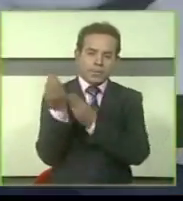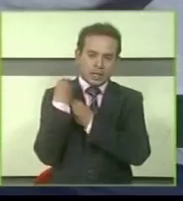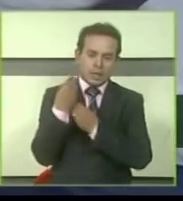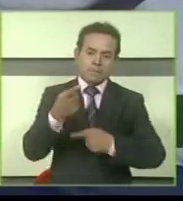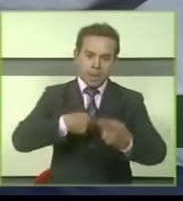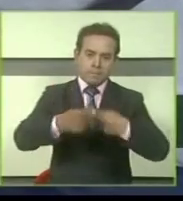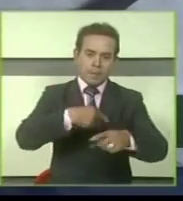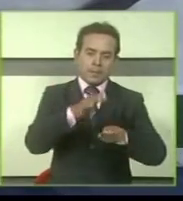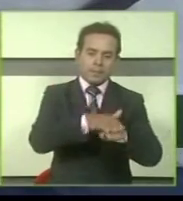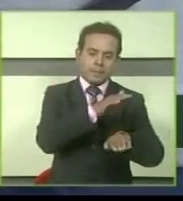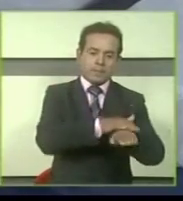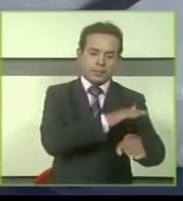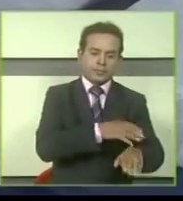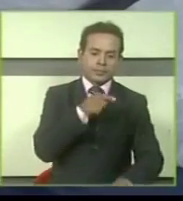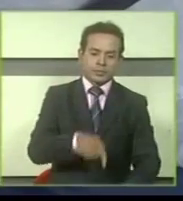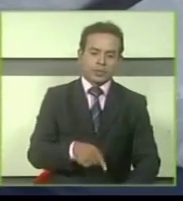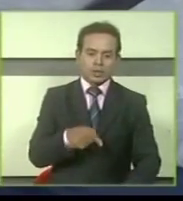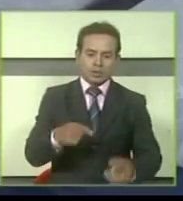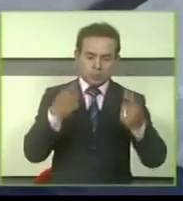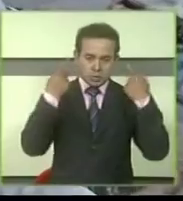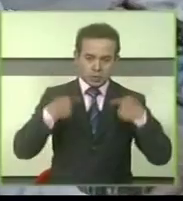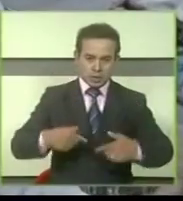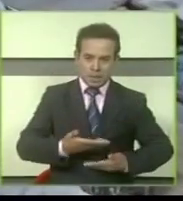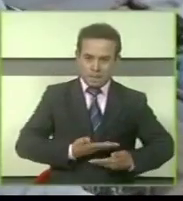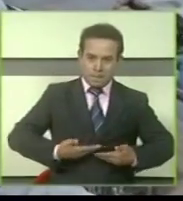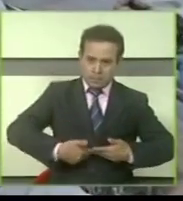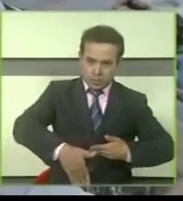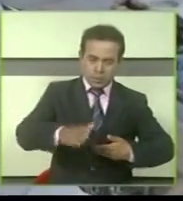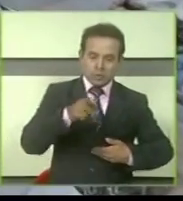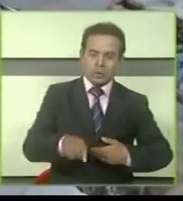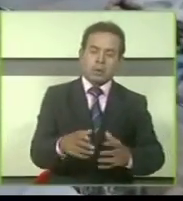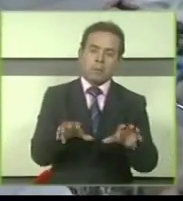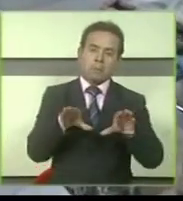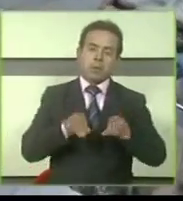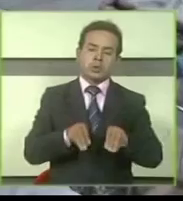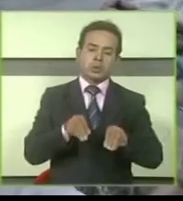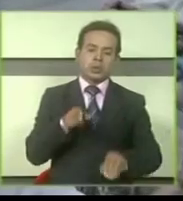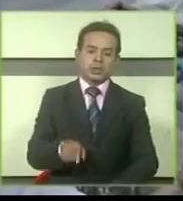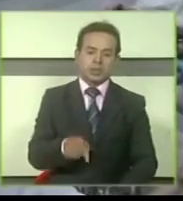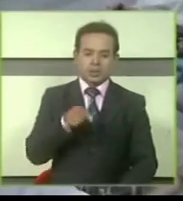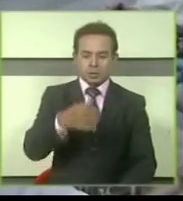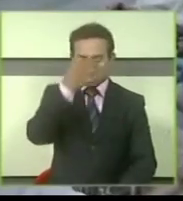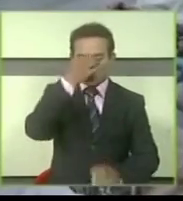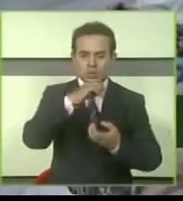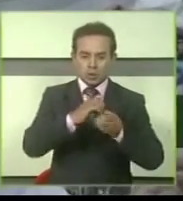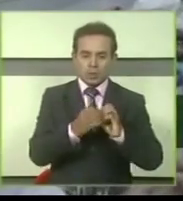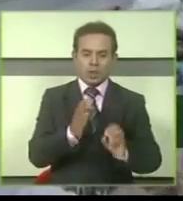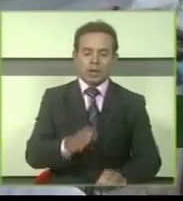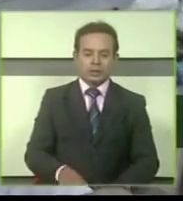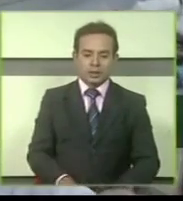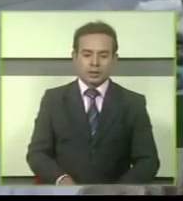আরাবির। শারীরিক জটিলতায় শরীরের নিম্নাঙ্গ কাজ করে না। এই ওষুধটা মেনিংগোমাইলোসিস, ওটার জন্য ওর